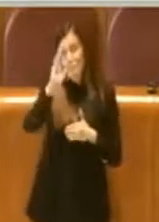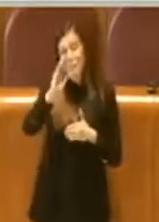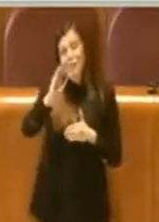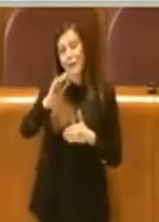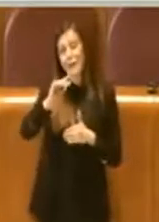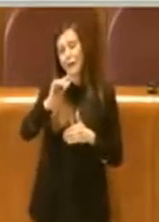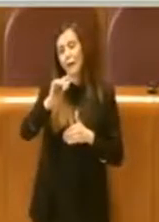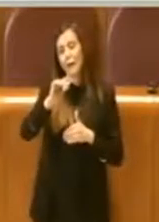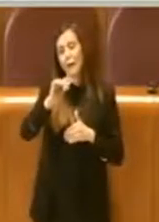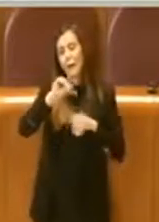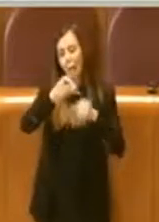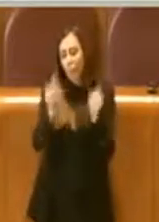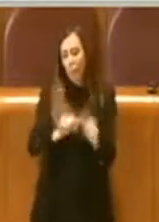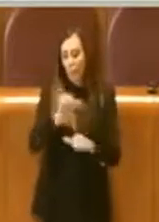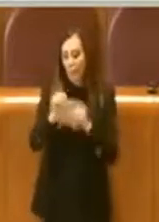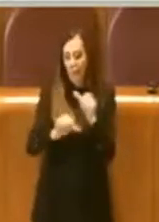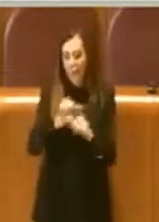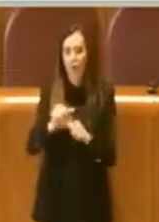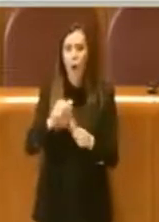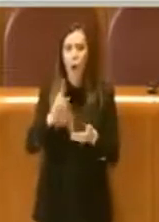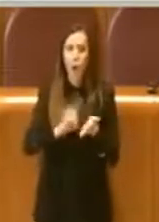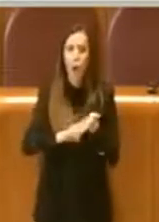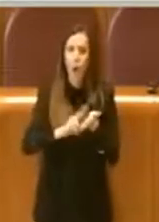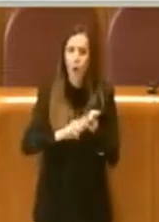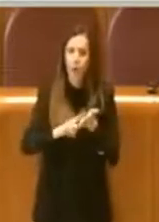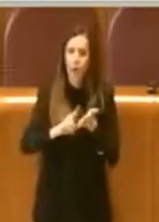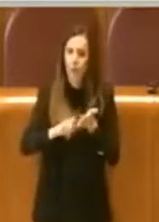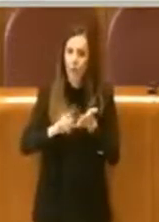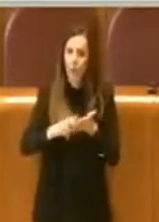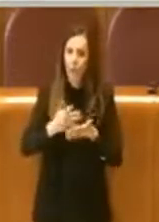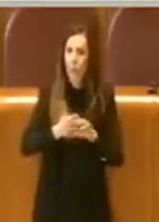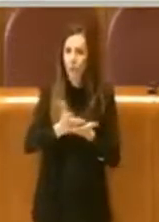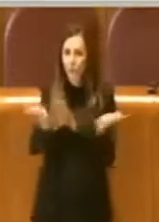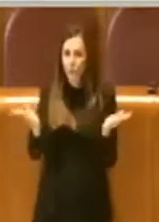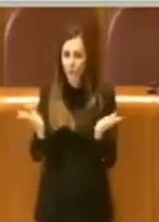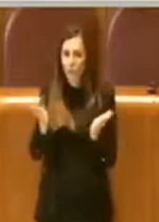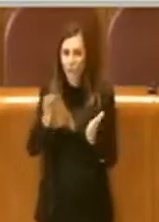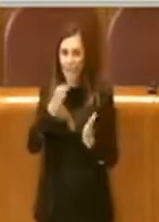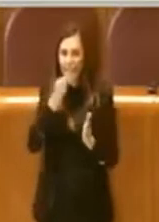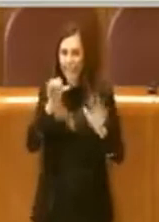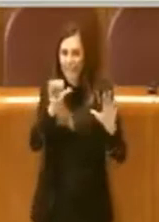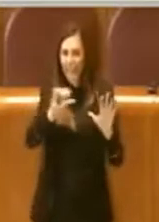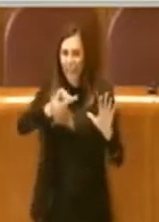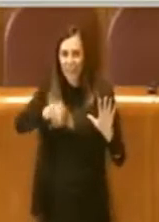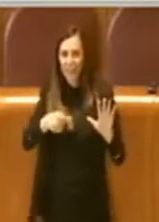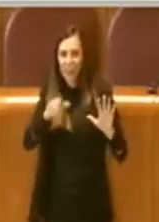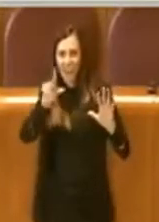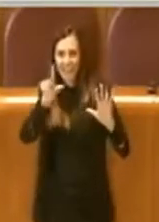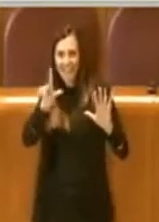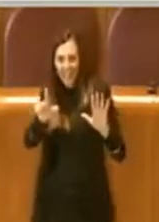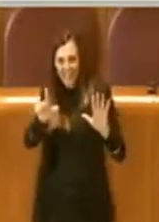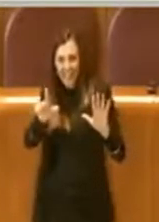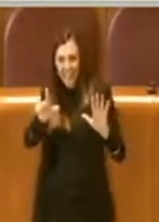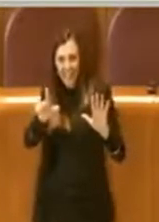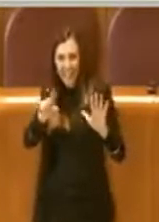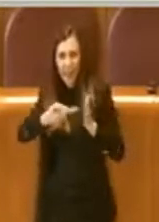contributi pubblici siano fortemente diminuiti, parliamo di 6,7 milioni, non di